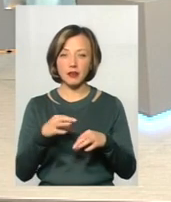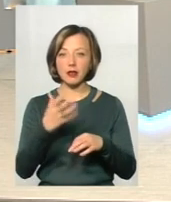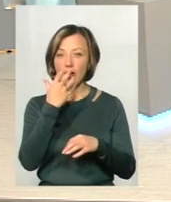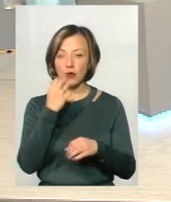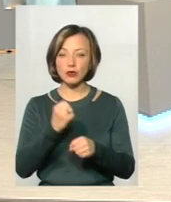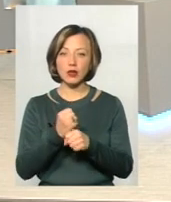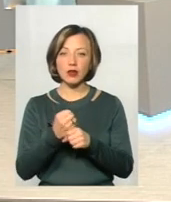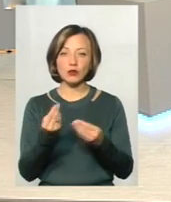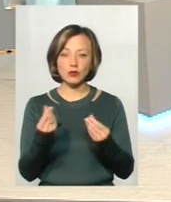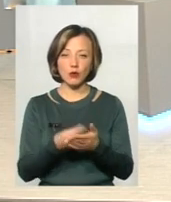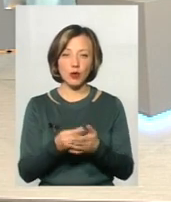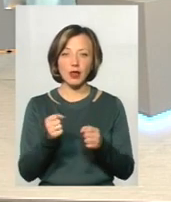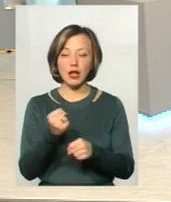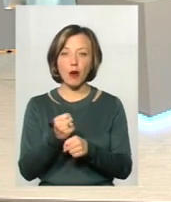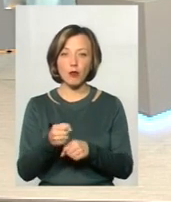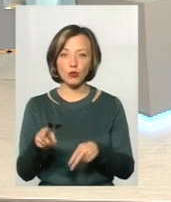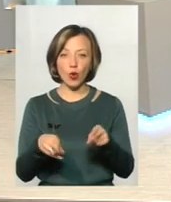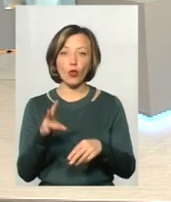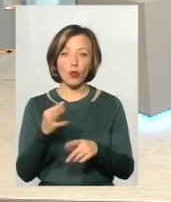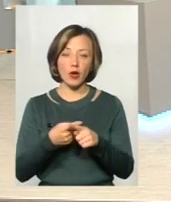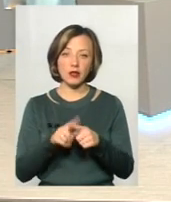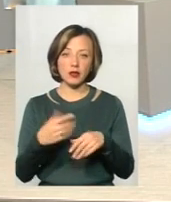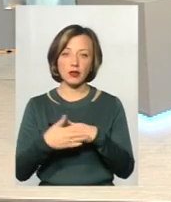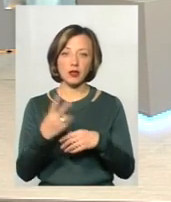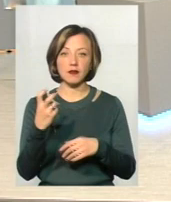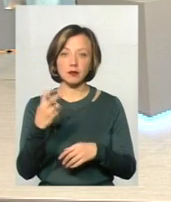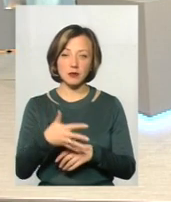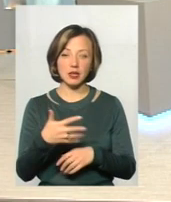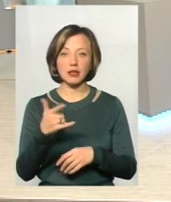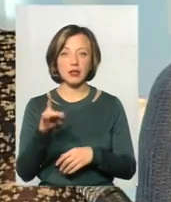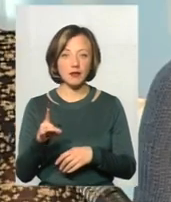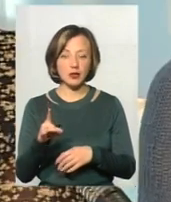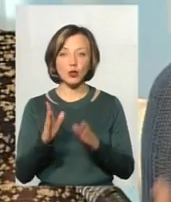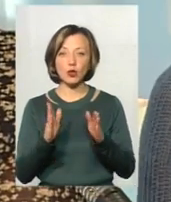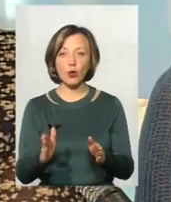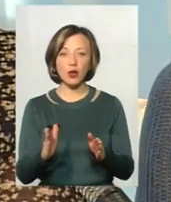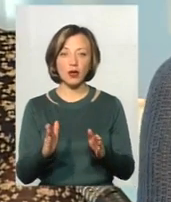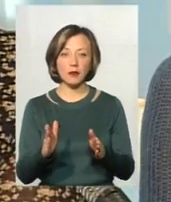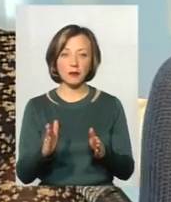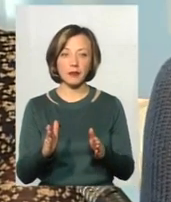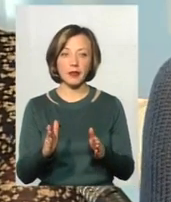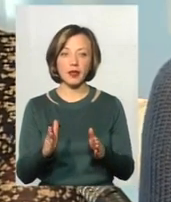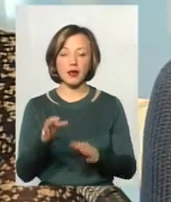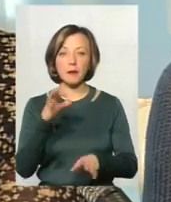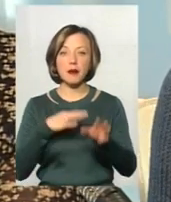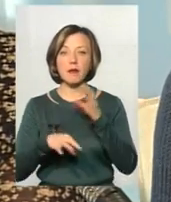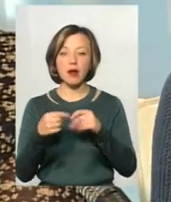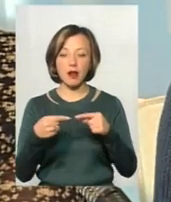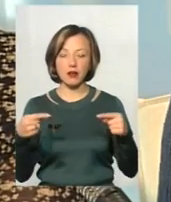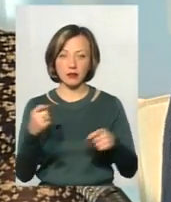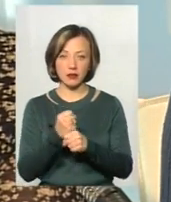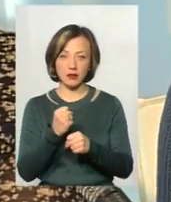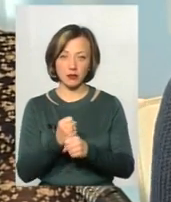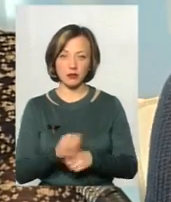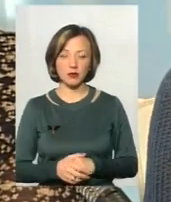стоять денег. Они могут не брать за работу. Но это стоит около 250 гривен только вот самим препараты, которыми они это,